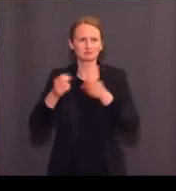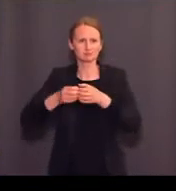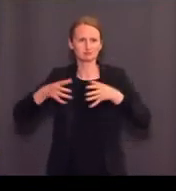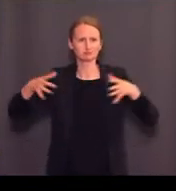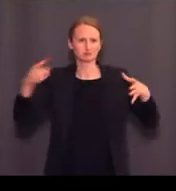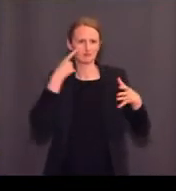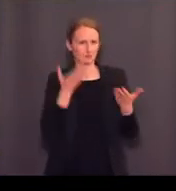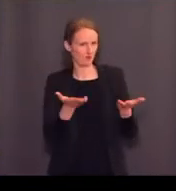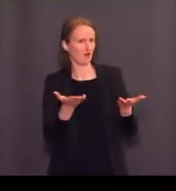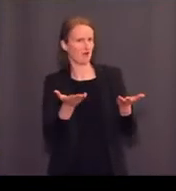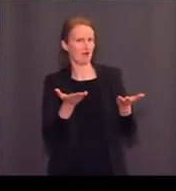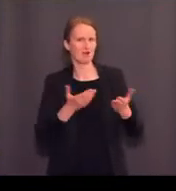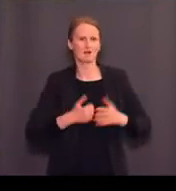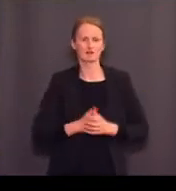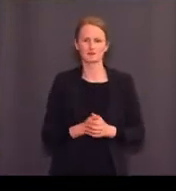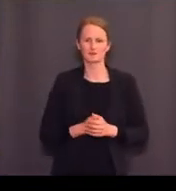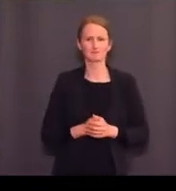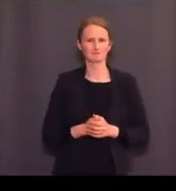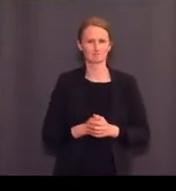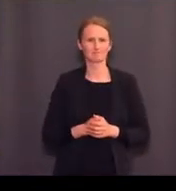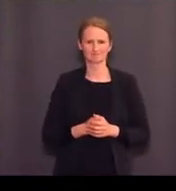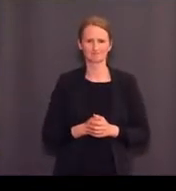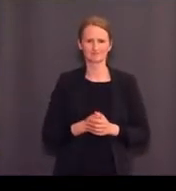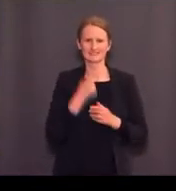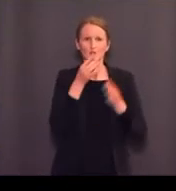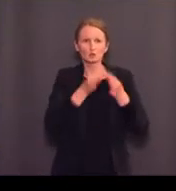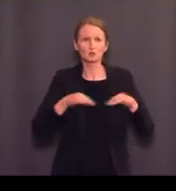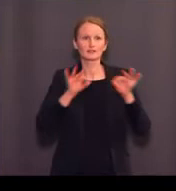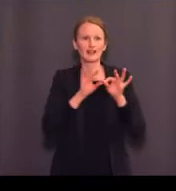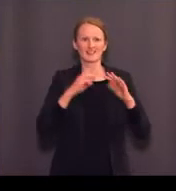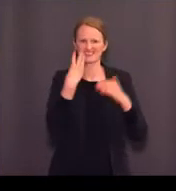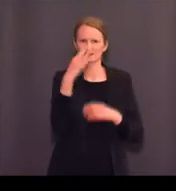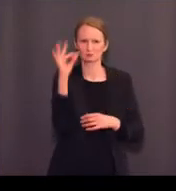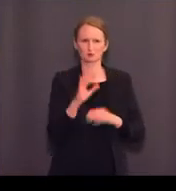en Belgique, et notamment celle des plus de 65 ans.